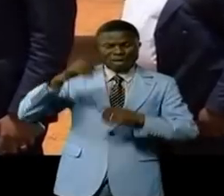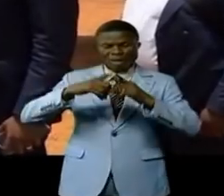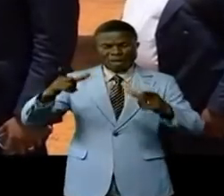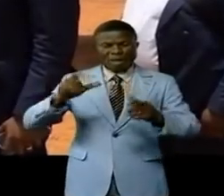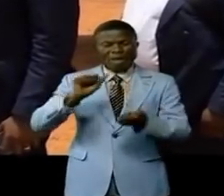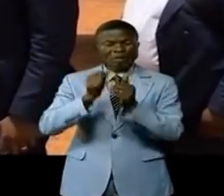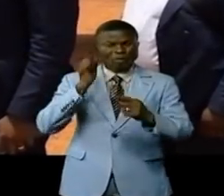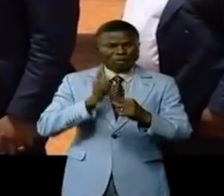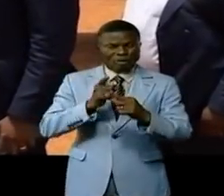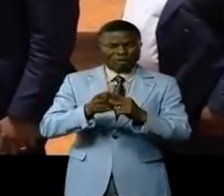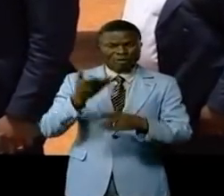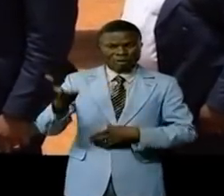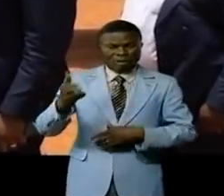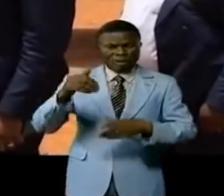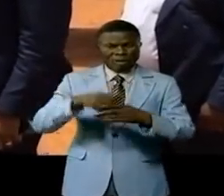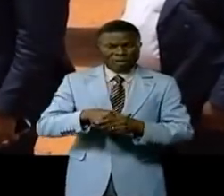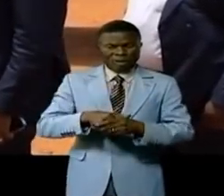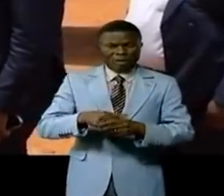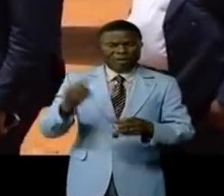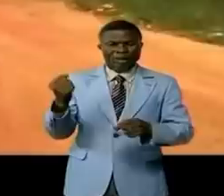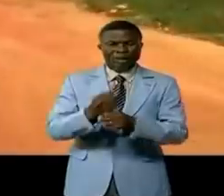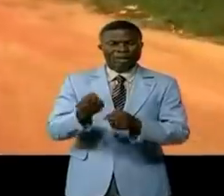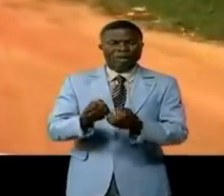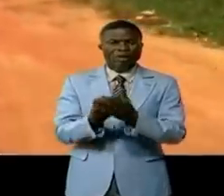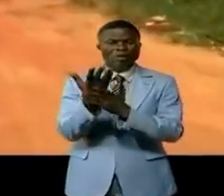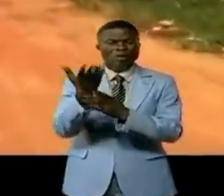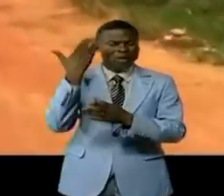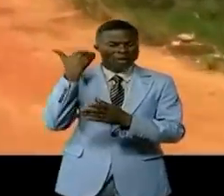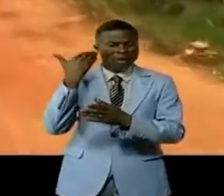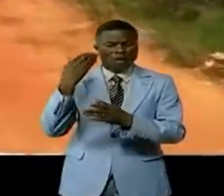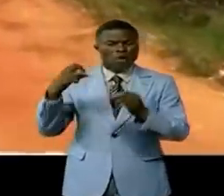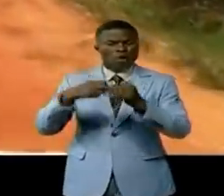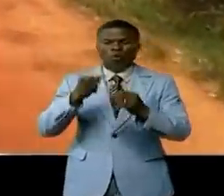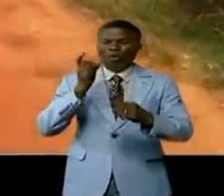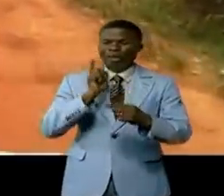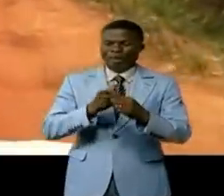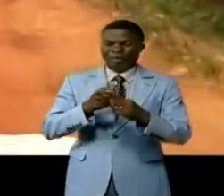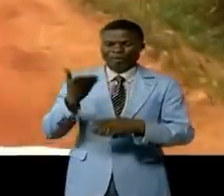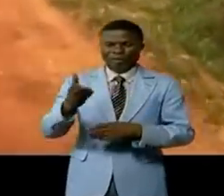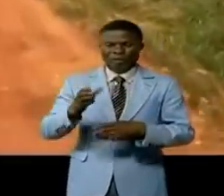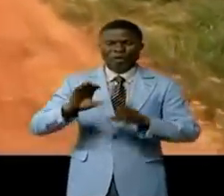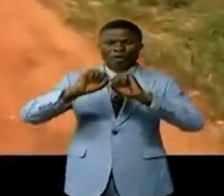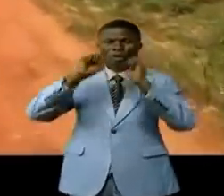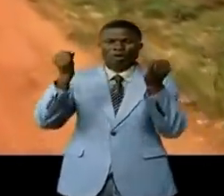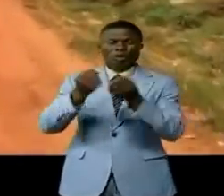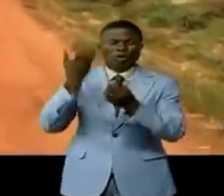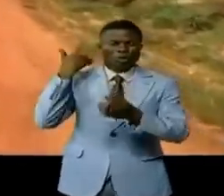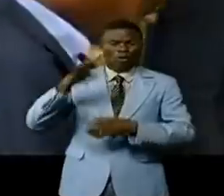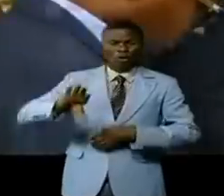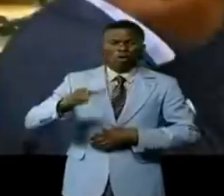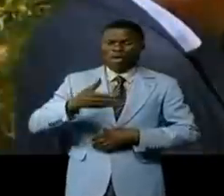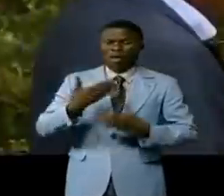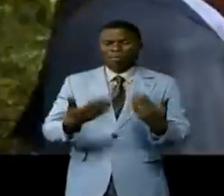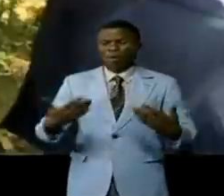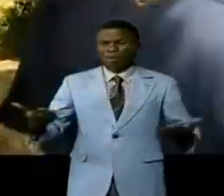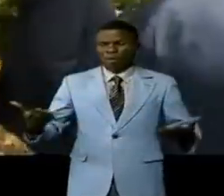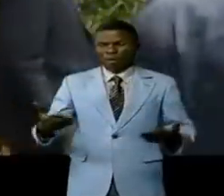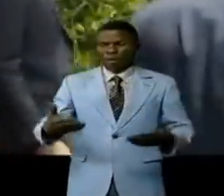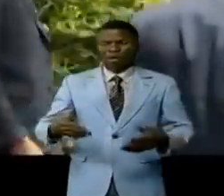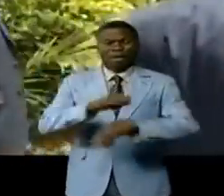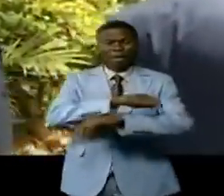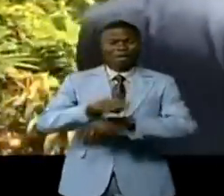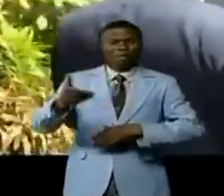d'énormes difficultés dans la fourniture d'eau potable et électricité. La régie des eaux n'existe que de nom, avec des